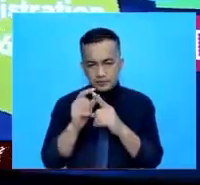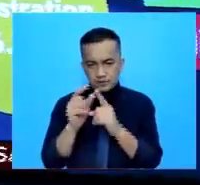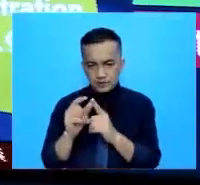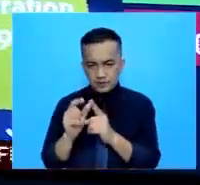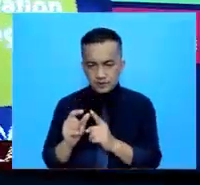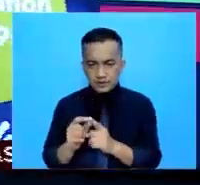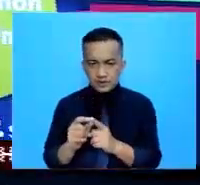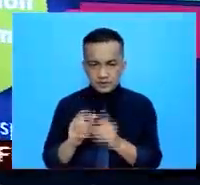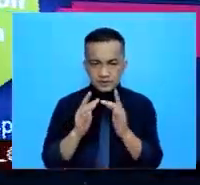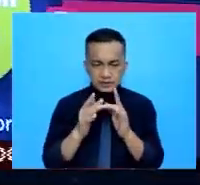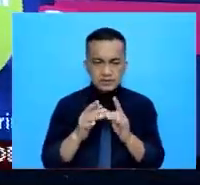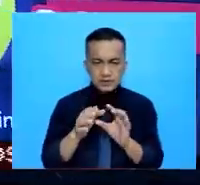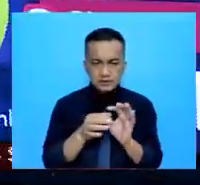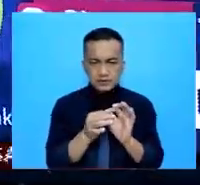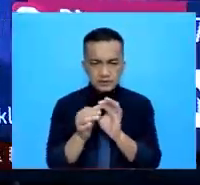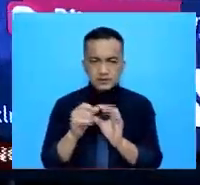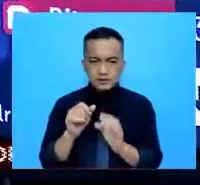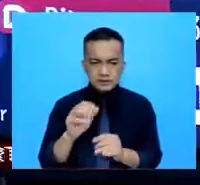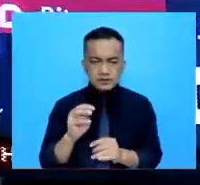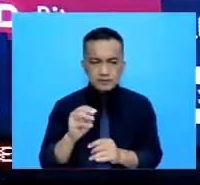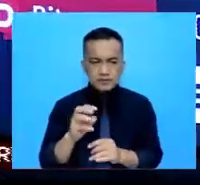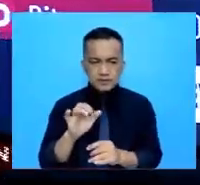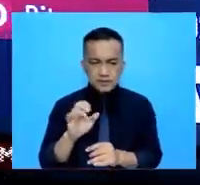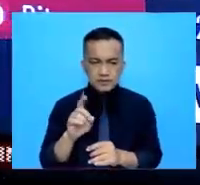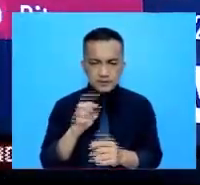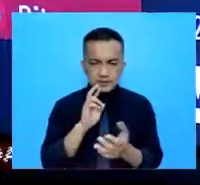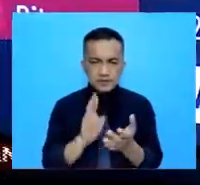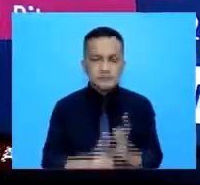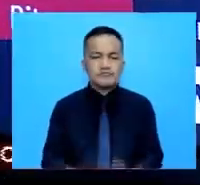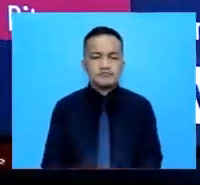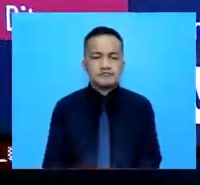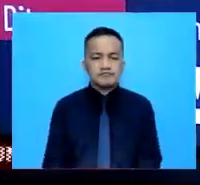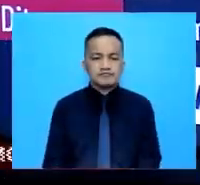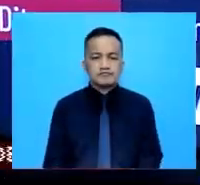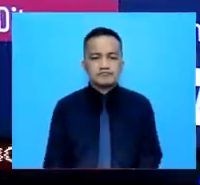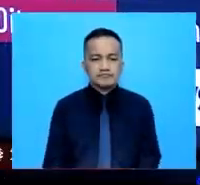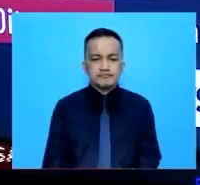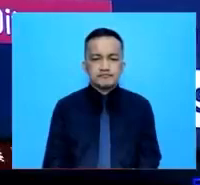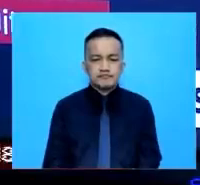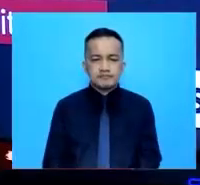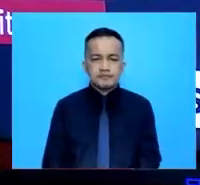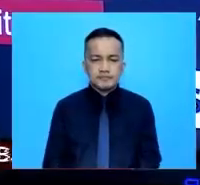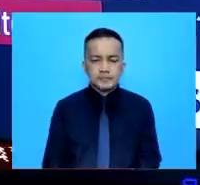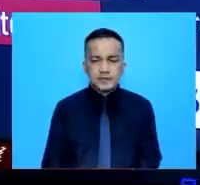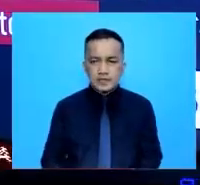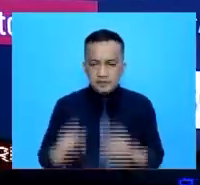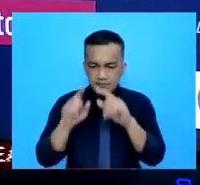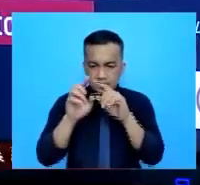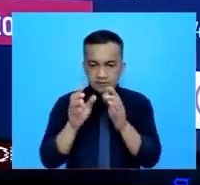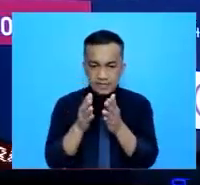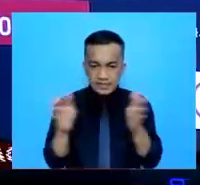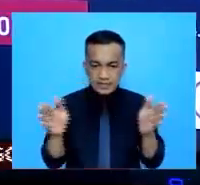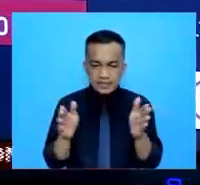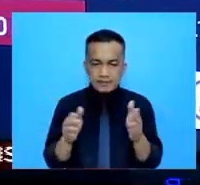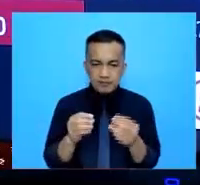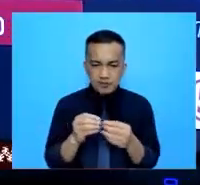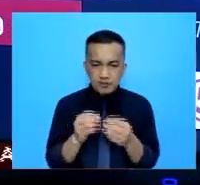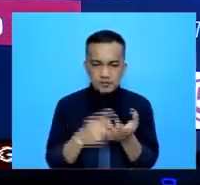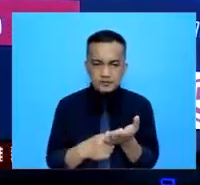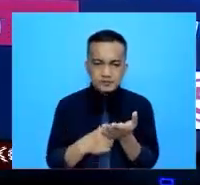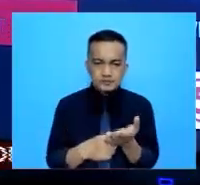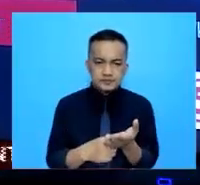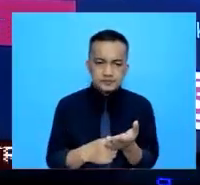na may kaugnayan sa SIM card registration. Kung mapapansin ninyo, mas malaking bilog, mas pinag-usapan. So yung SIM po, nasa